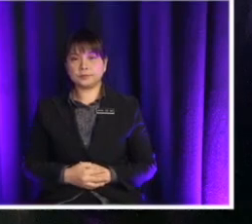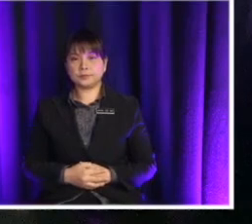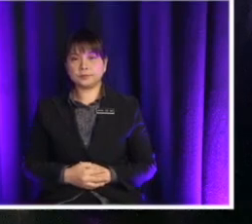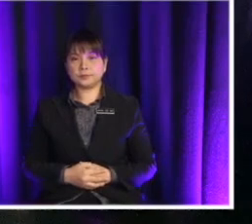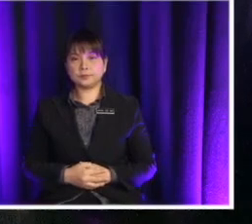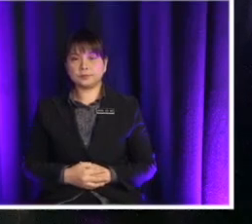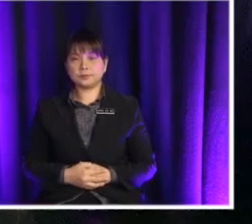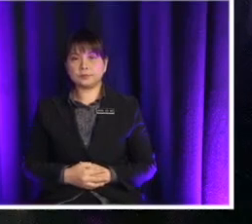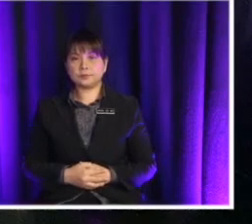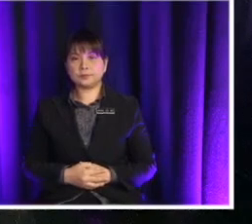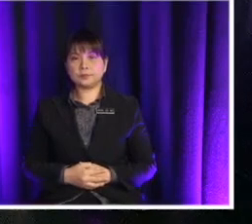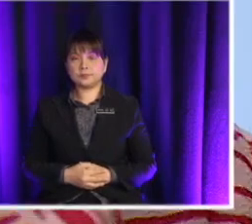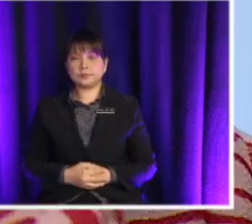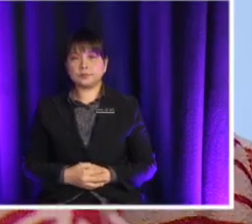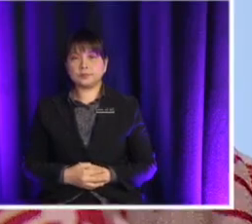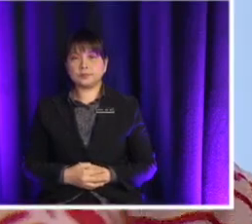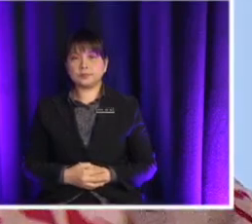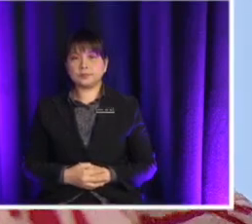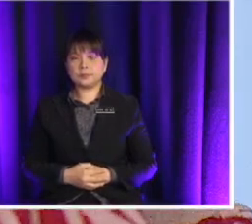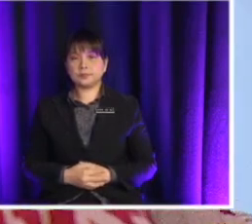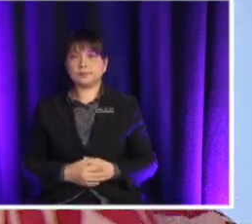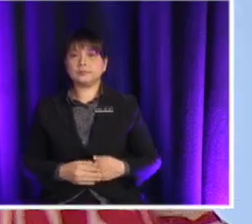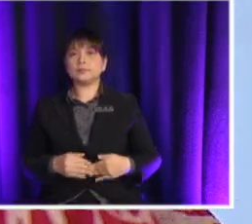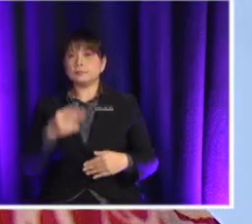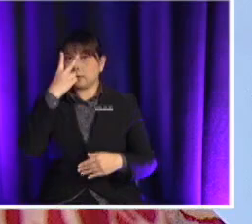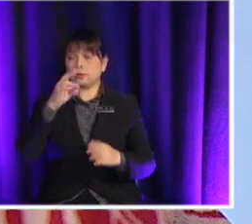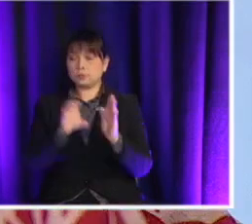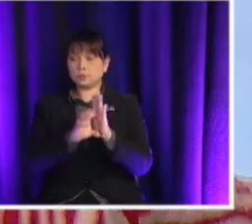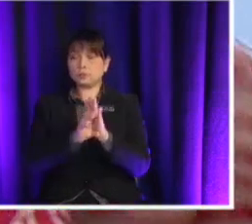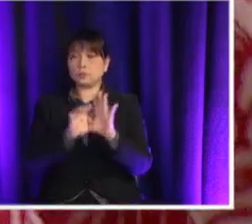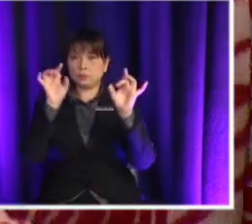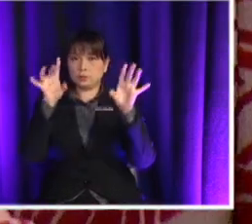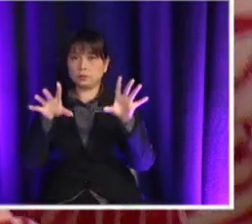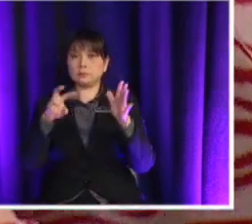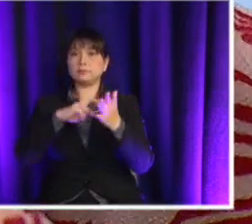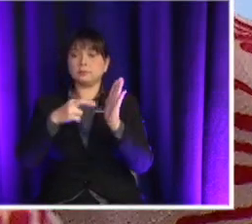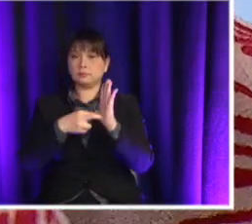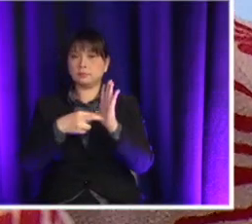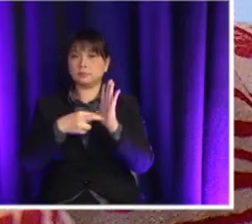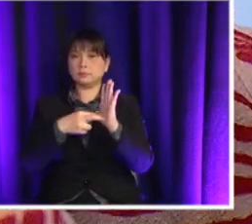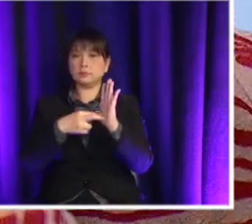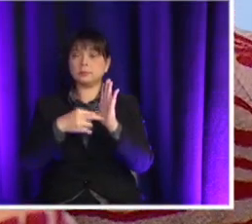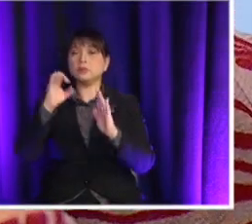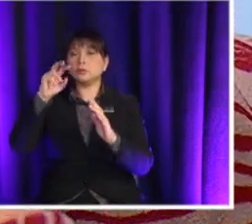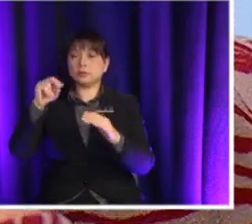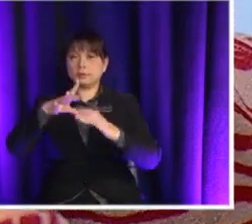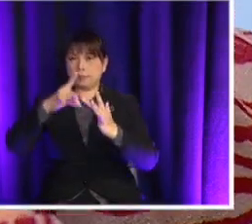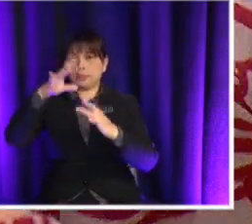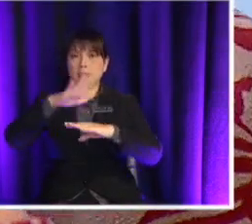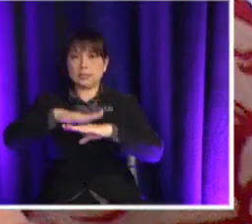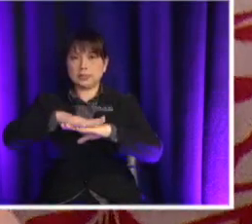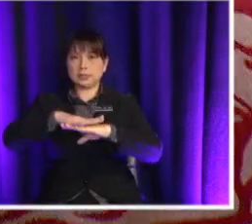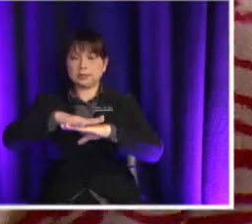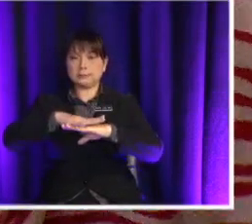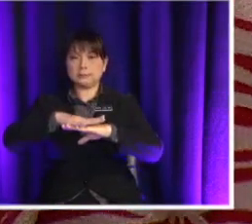sini kita uji, kata contoh kita uji sini. Okay, dia ada bergerak keterusan kan? Okey, so maksudnya on kita pilih yang atas lah. Atas. Yang